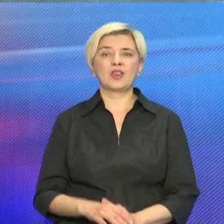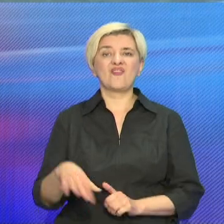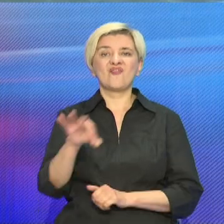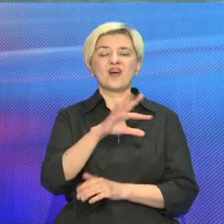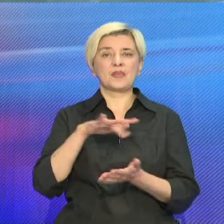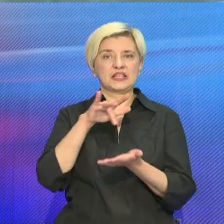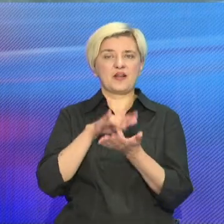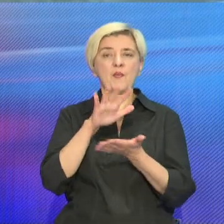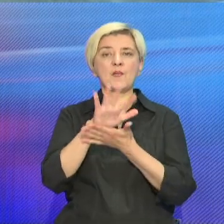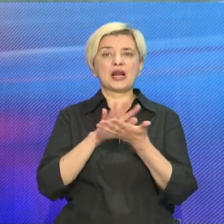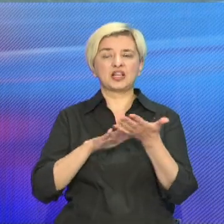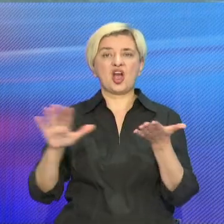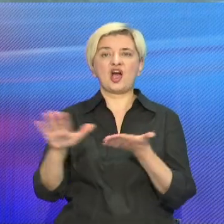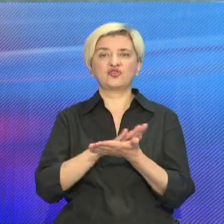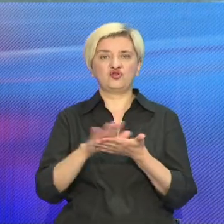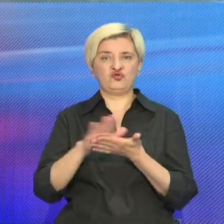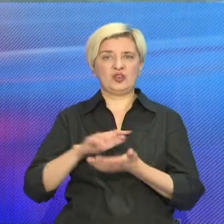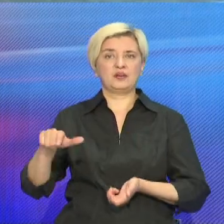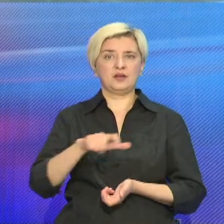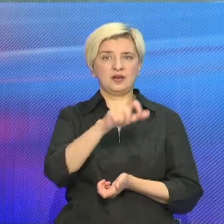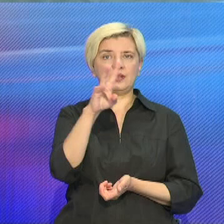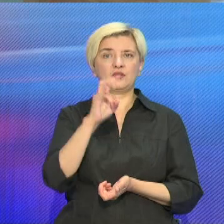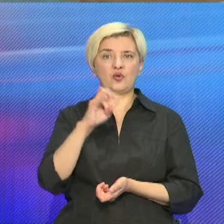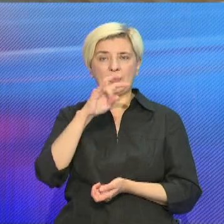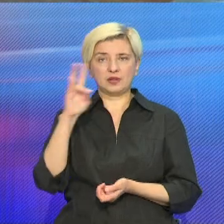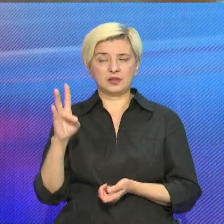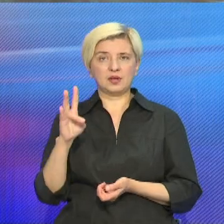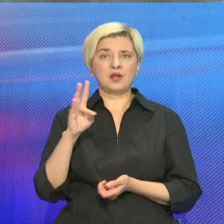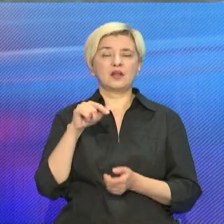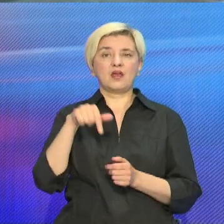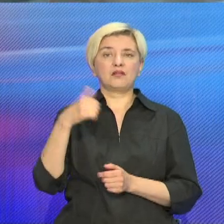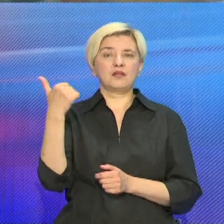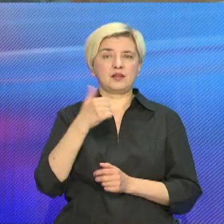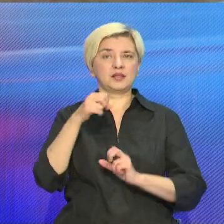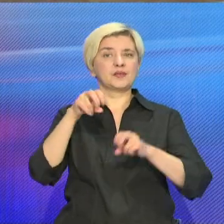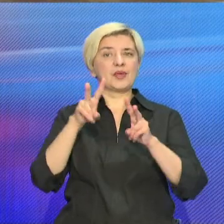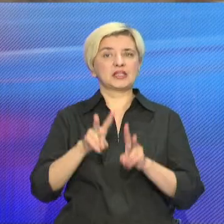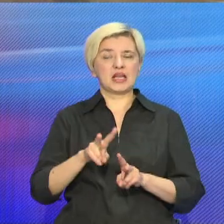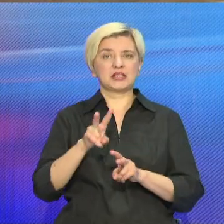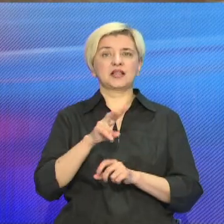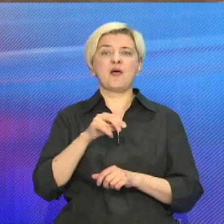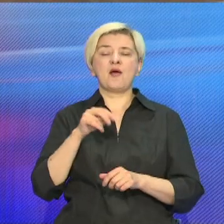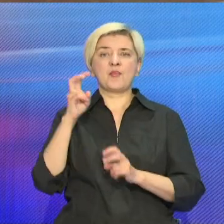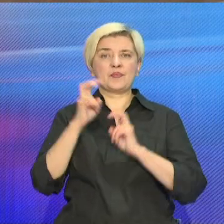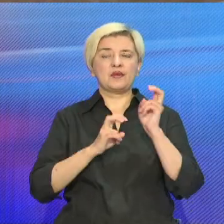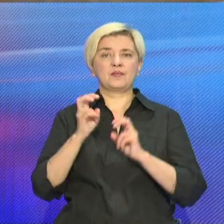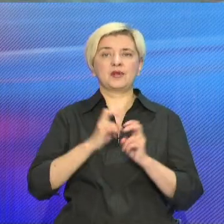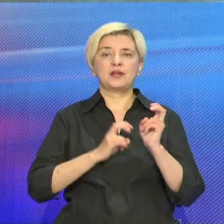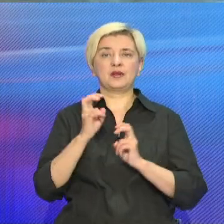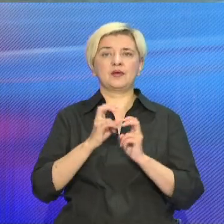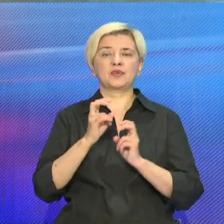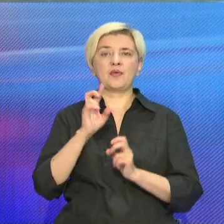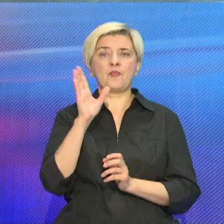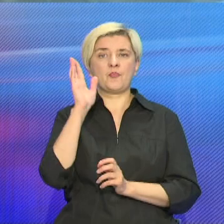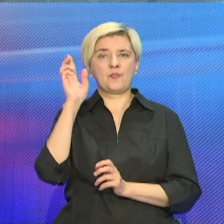У обласним центрі працягується очистка дна Нюмана. На гэтым тыдні спеціалісты прадпрыемства «Белводшлях» будуць працаваць каля новага моста,